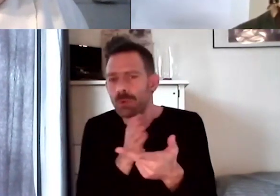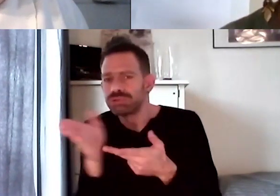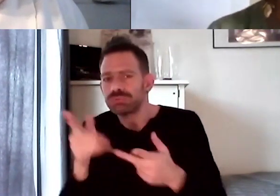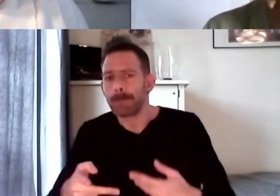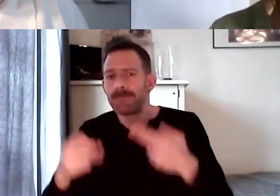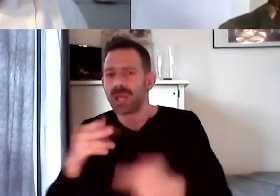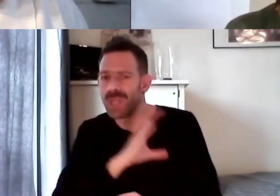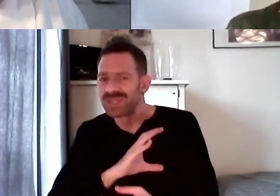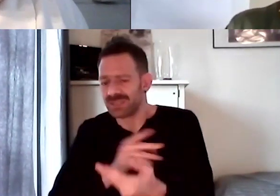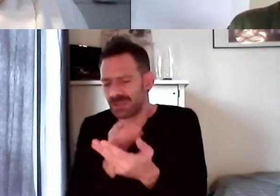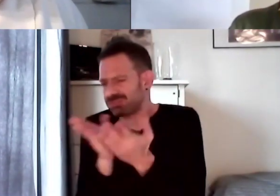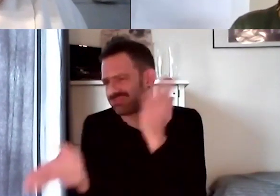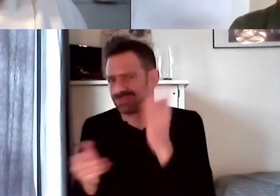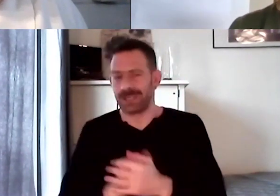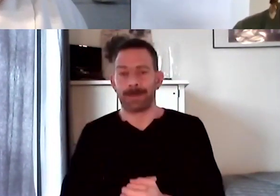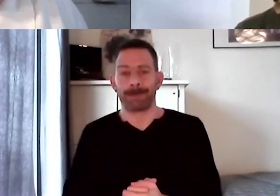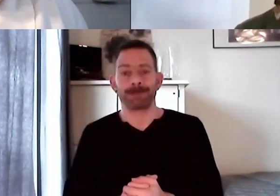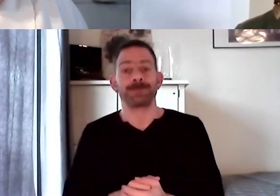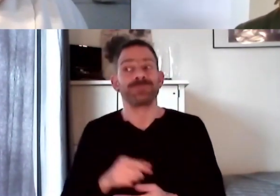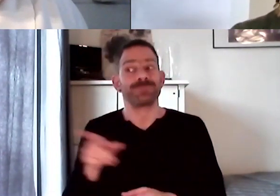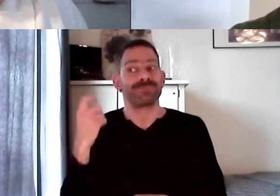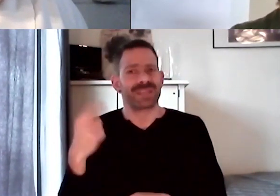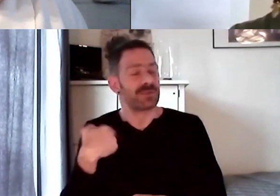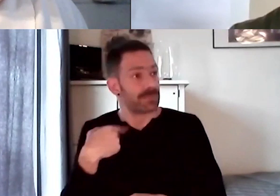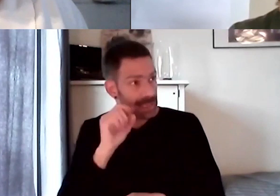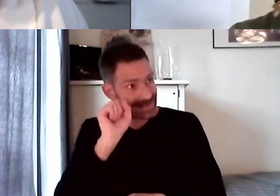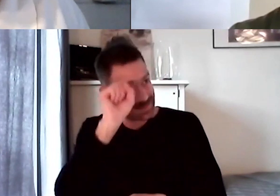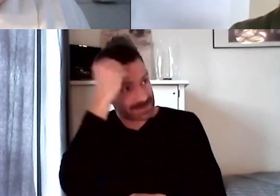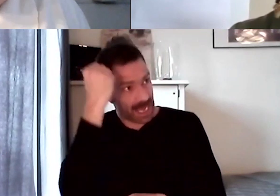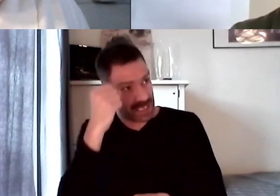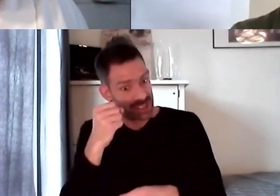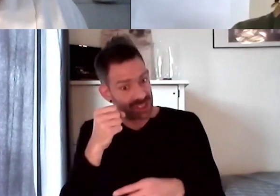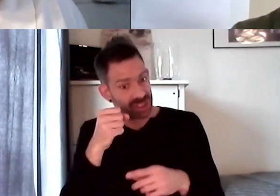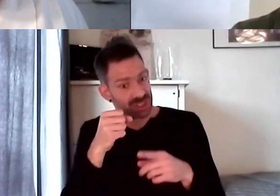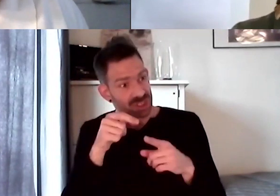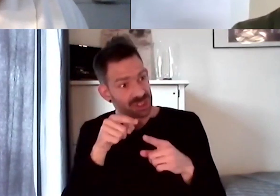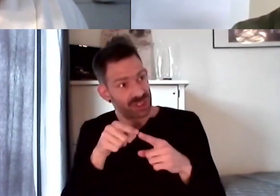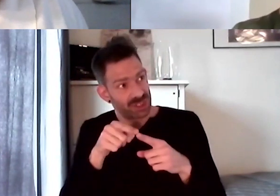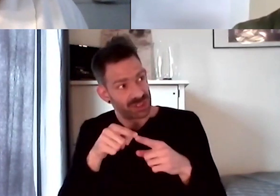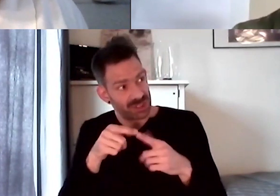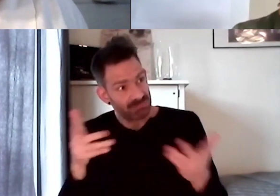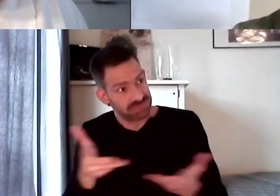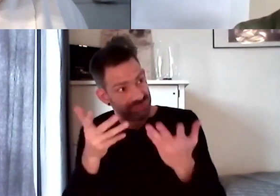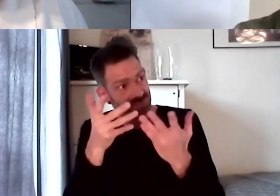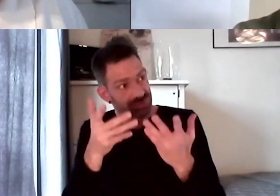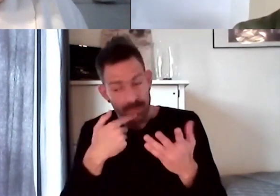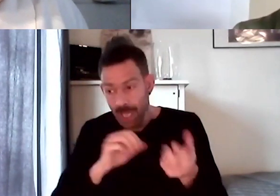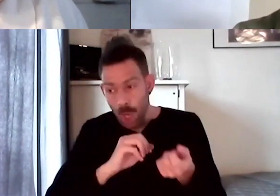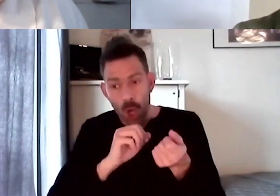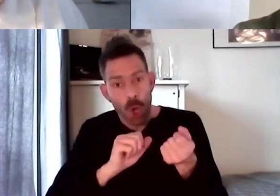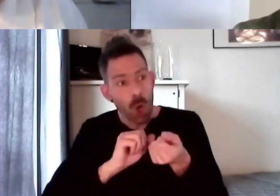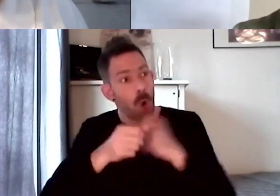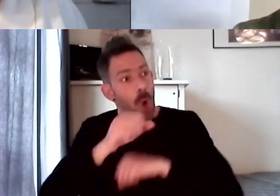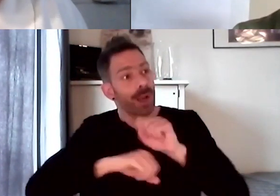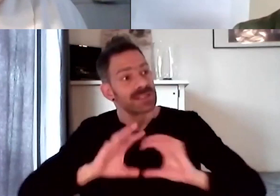dit, la réalisation du stage est-elle favorisée? Comment se passe la mise en place? Alors ça, après,